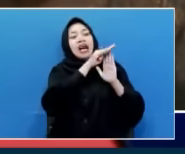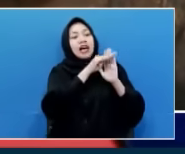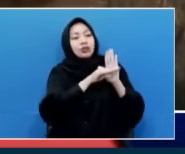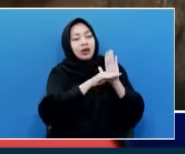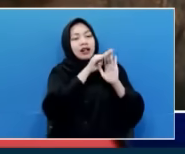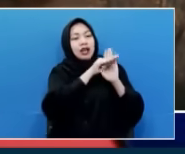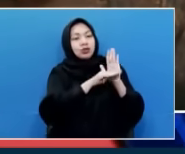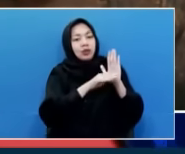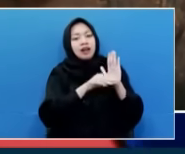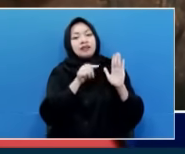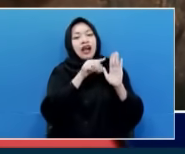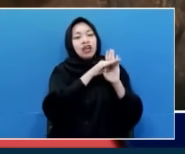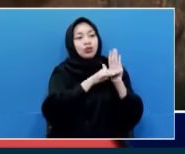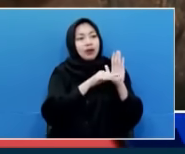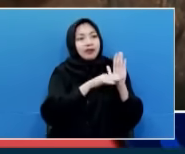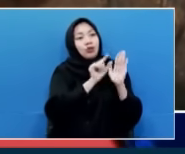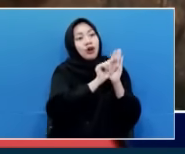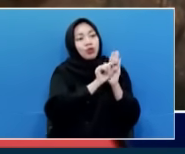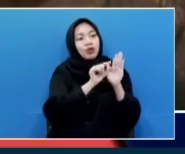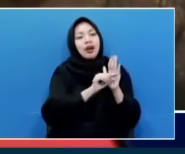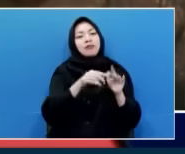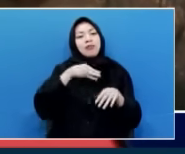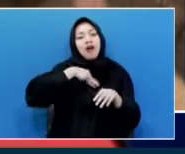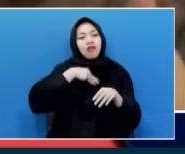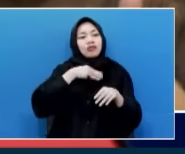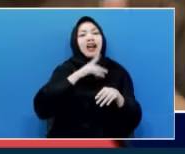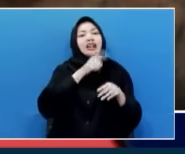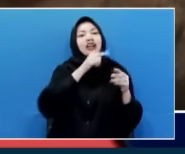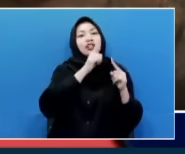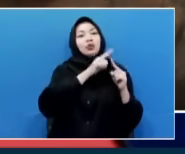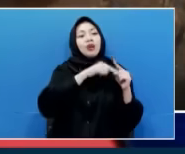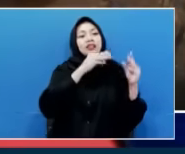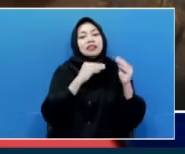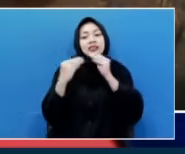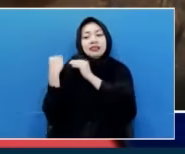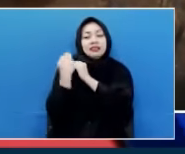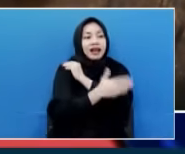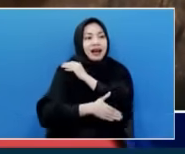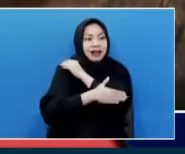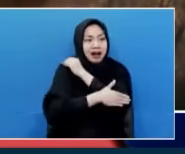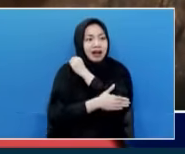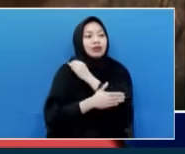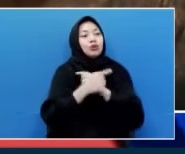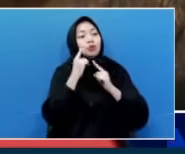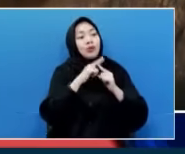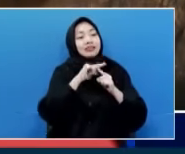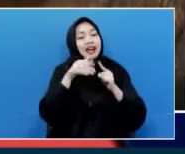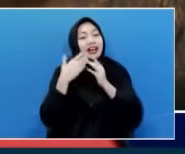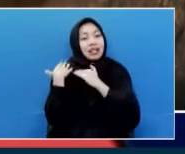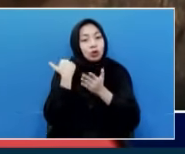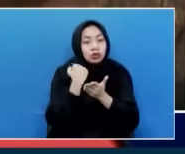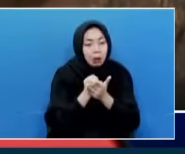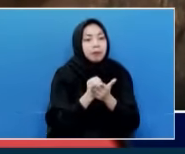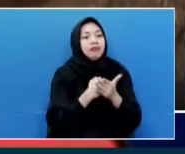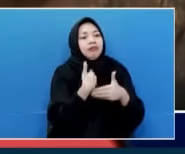diemban oleh Pak Mahfud dan itu harus dibereskan dengan bosnya yaitu Pak Jokowi menurut saya ya Nah ini yang EE